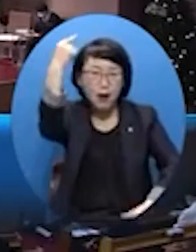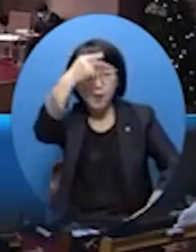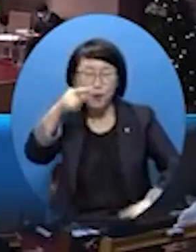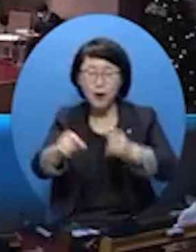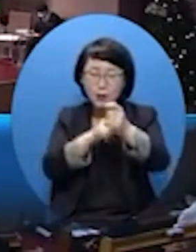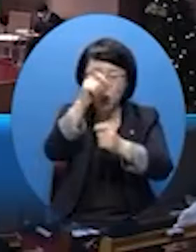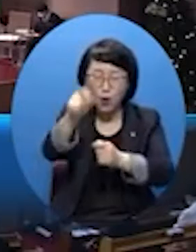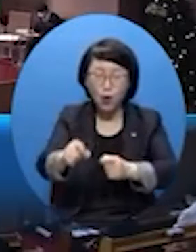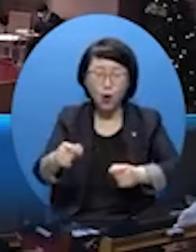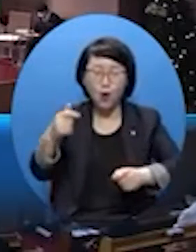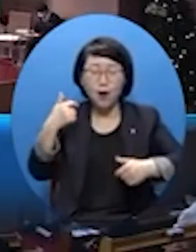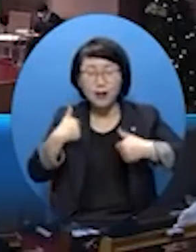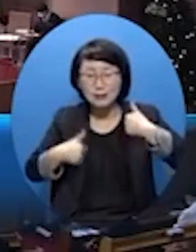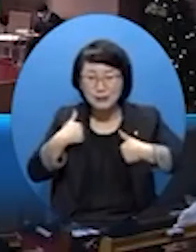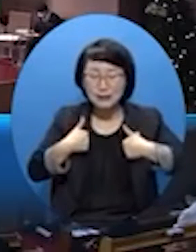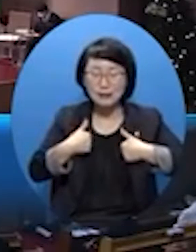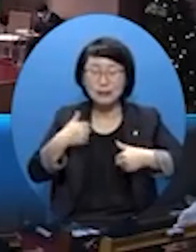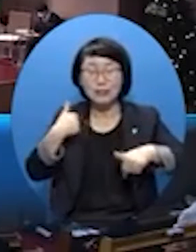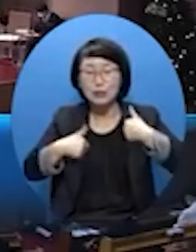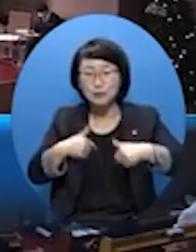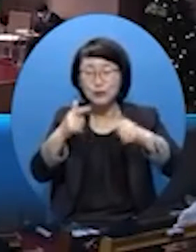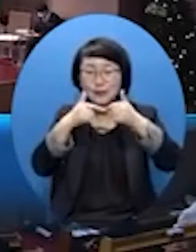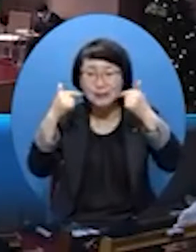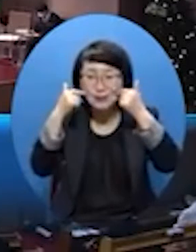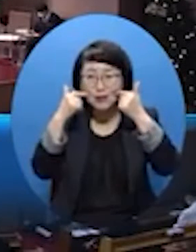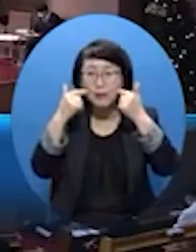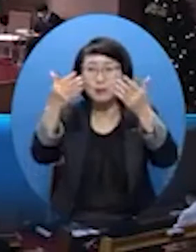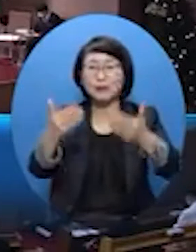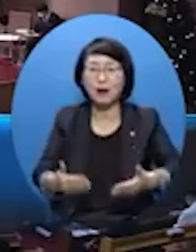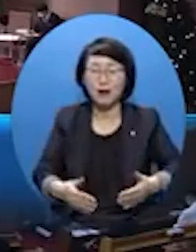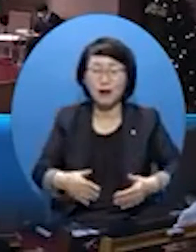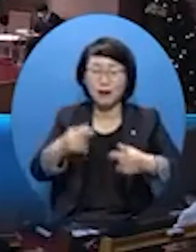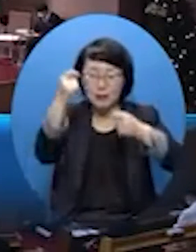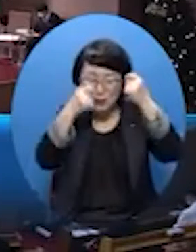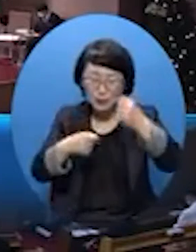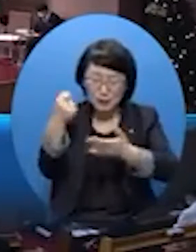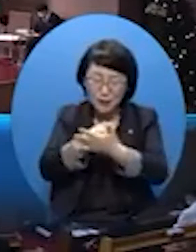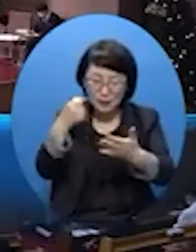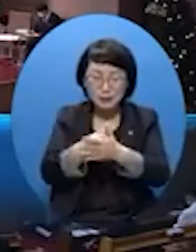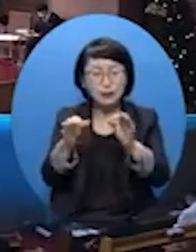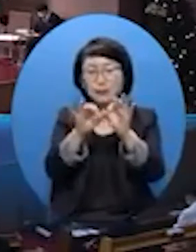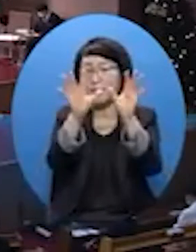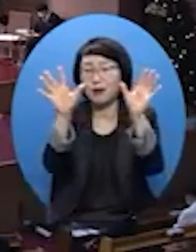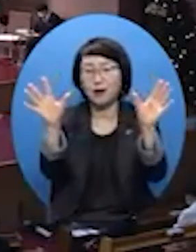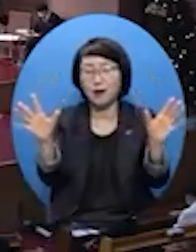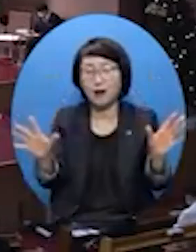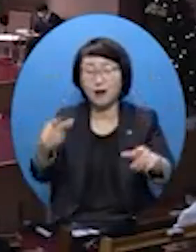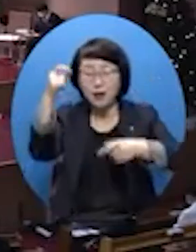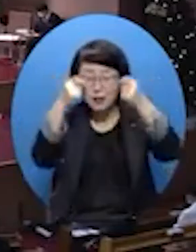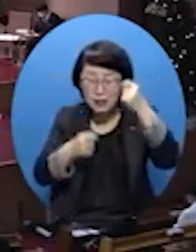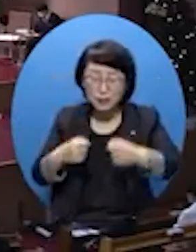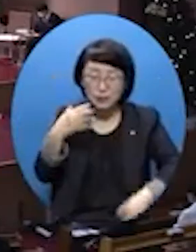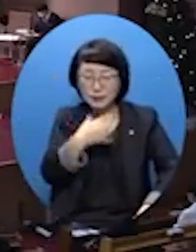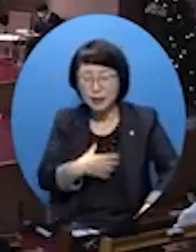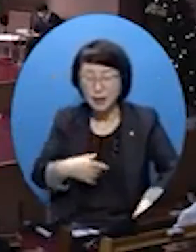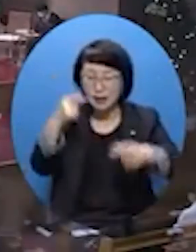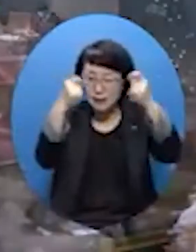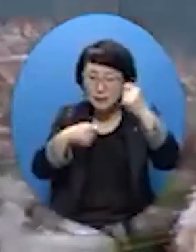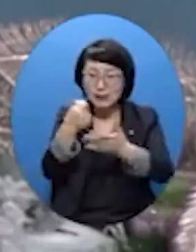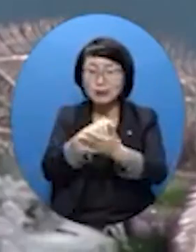영영한 희락을 띠고 기쁨과 즐거움을 얻으리니 슬픔과 탄식이 사라지리로다. 슬픔과